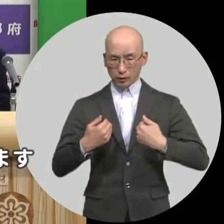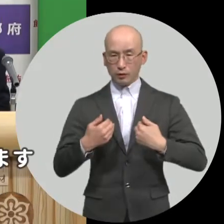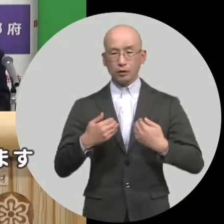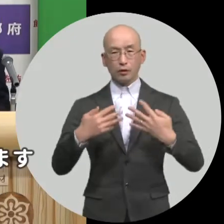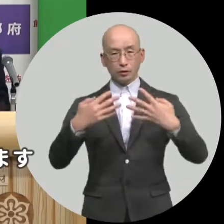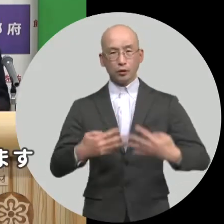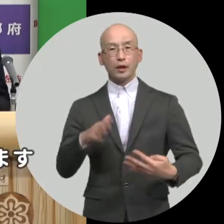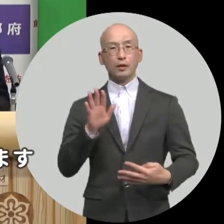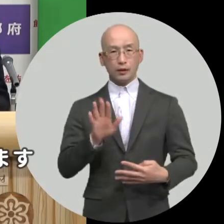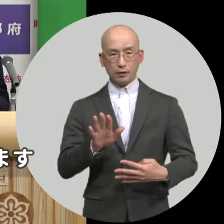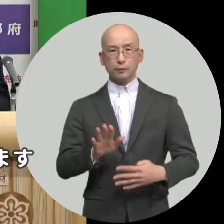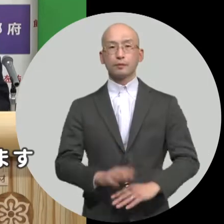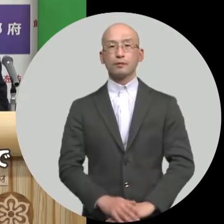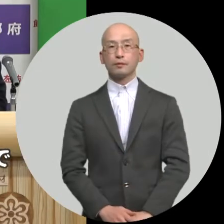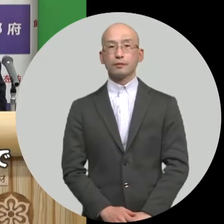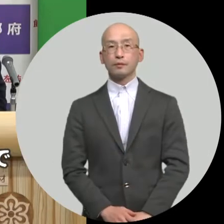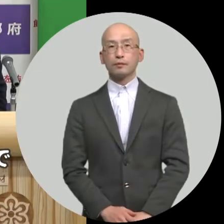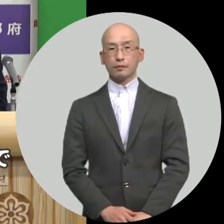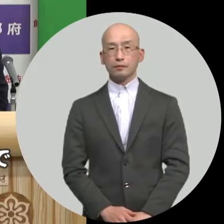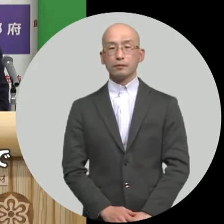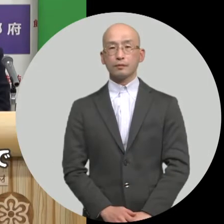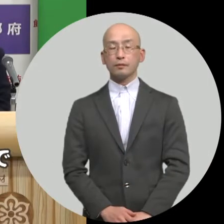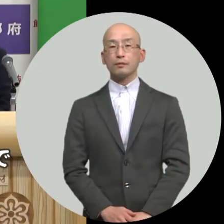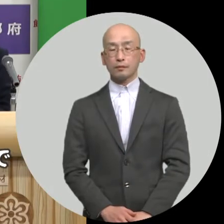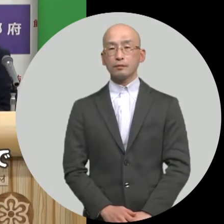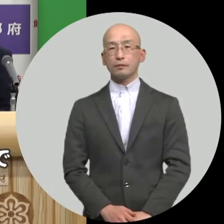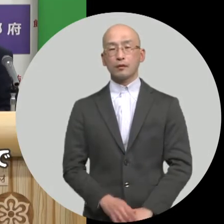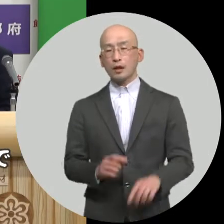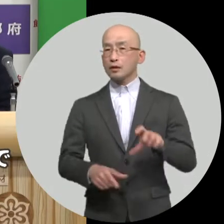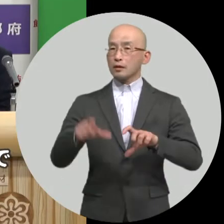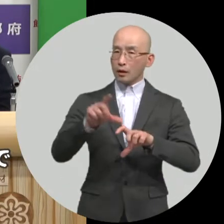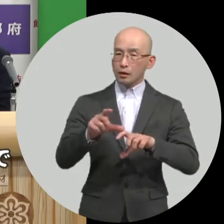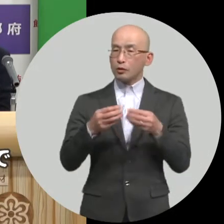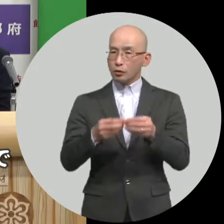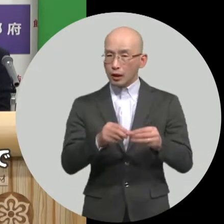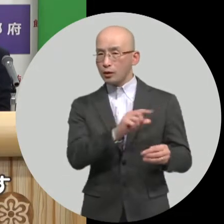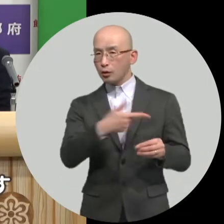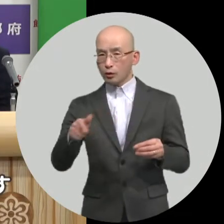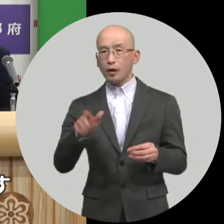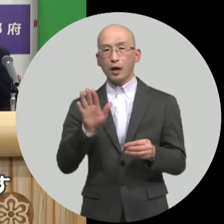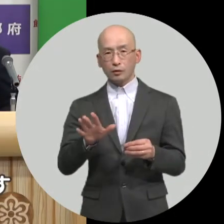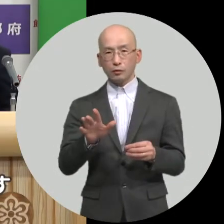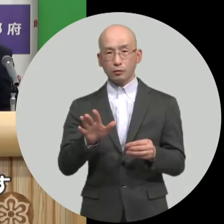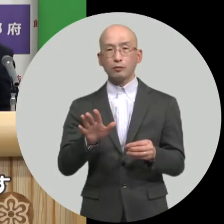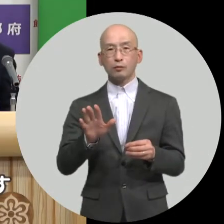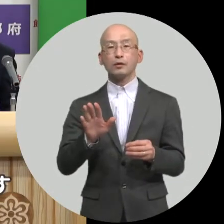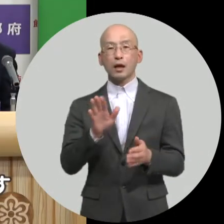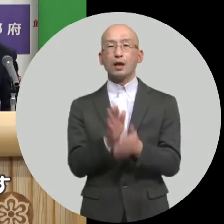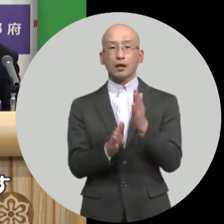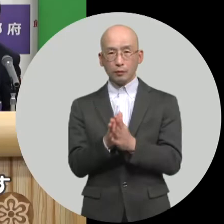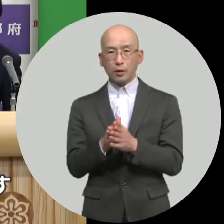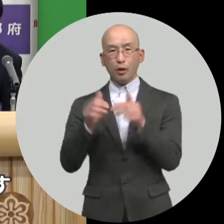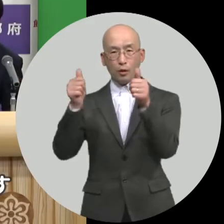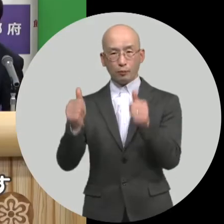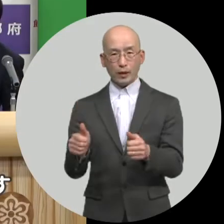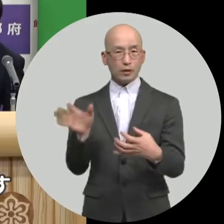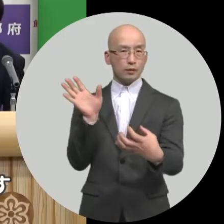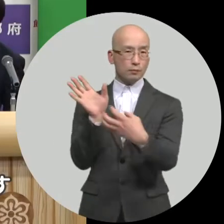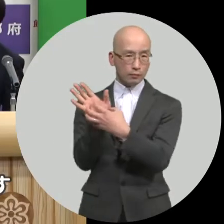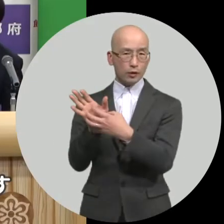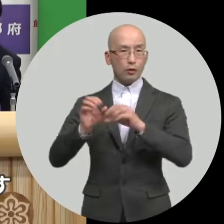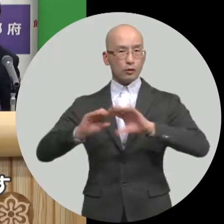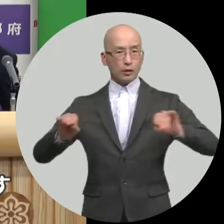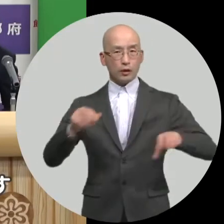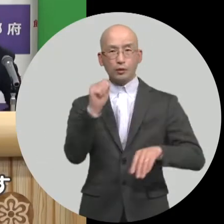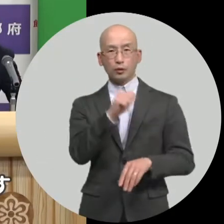っております。まあ、さらに詳細につきましては様々ございますが、それを改めて、まあ、ホームページで、お知らせをしたいというふうに思